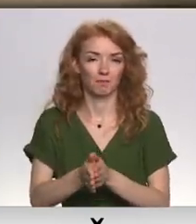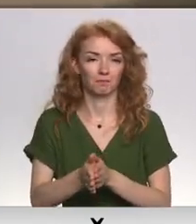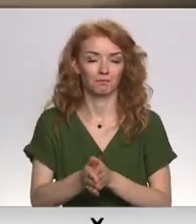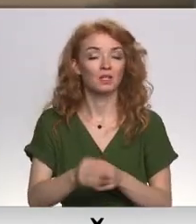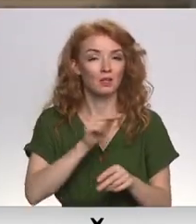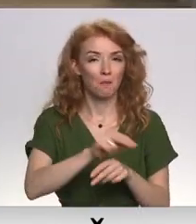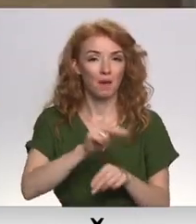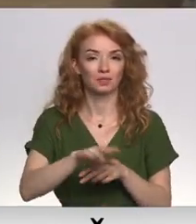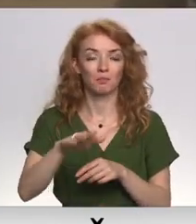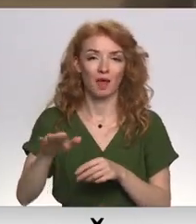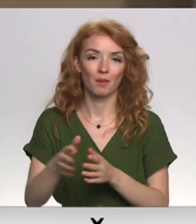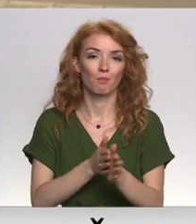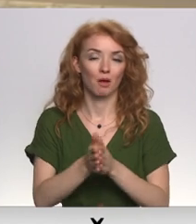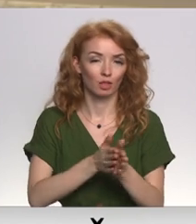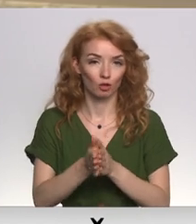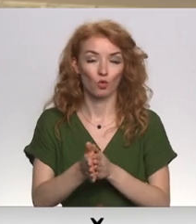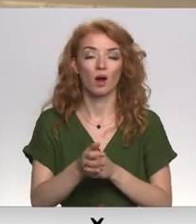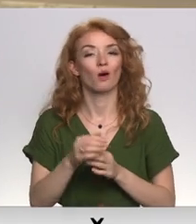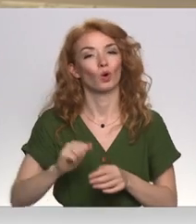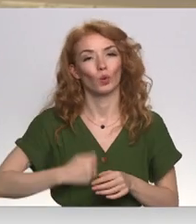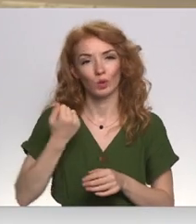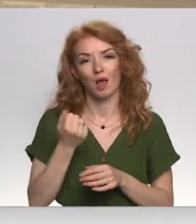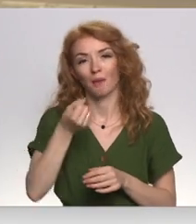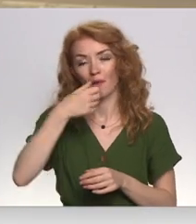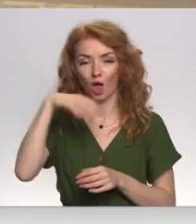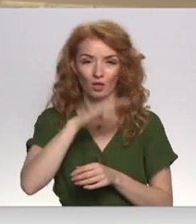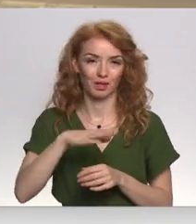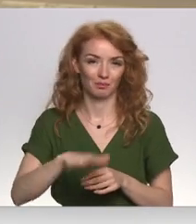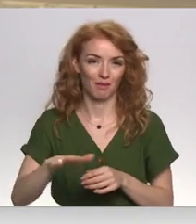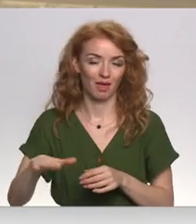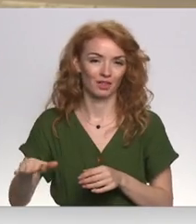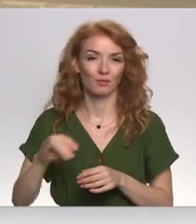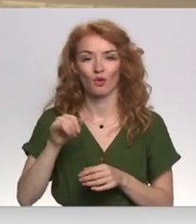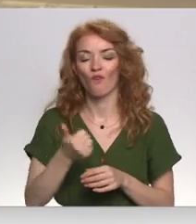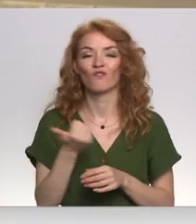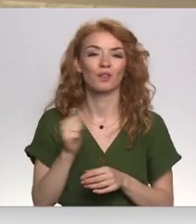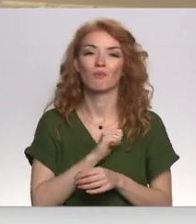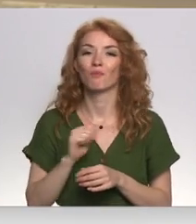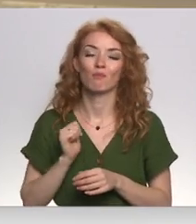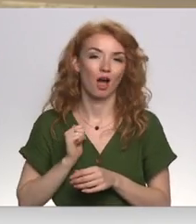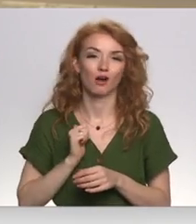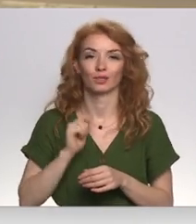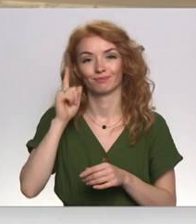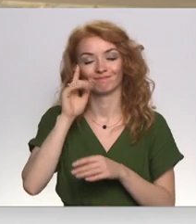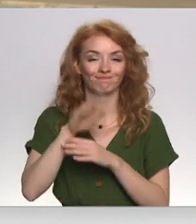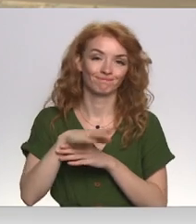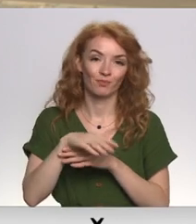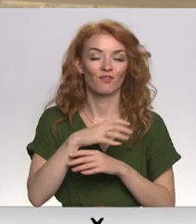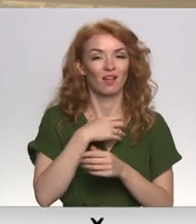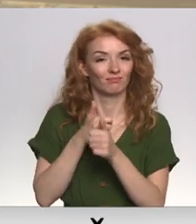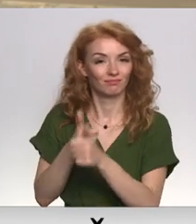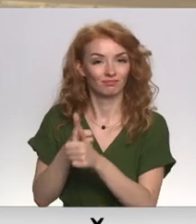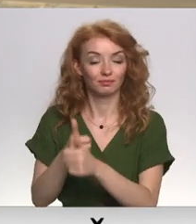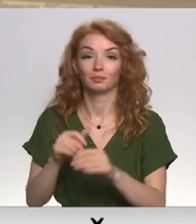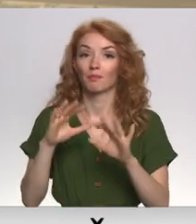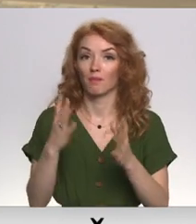jāmāc bērniem, ir mazgāt rokas. Grūtāk tas ir, teiksim, bērndārza vecuma bērniem, kuri to paši nespēja izsakot līdzi un izdarīt. Ja? Bet